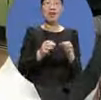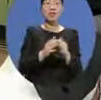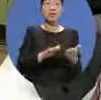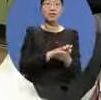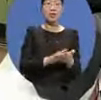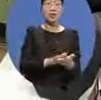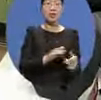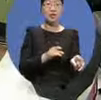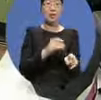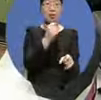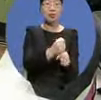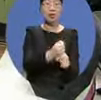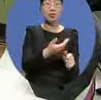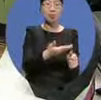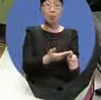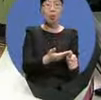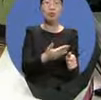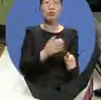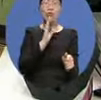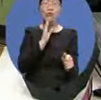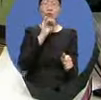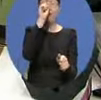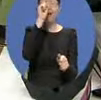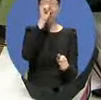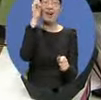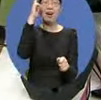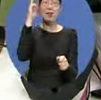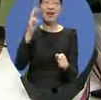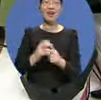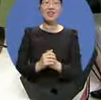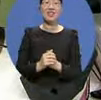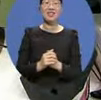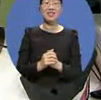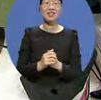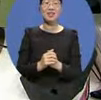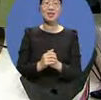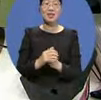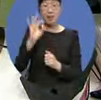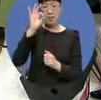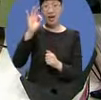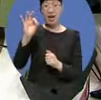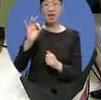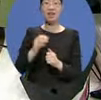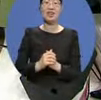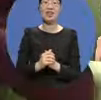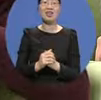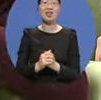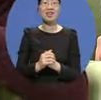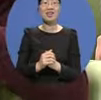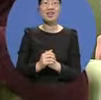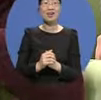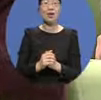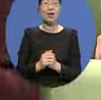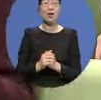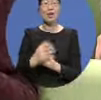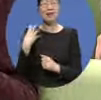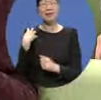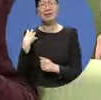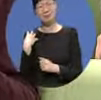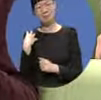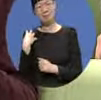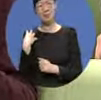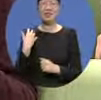시장놀이 저렇게 만들어주면 어떤 아이가 싫어하겠어요, 규지 선생님? 아, 엄마들이 좀 부담 가는데요? 보면서 굉장히 짐이 생깁니다, 마음에.